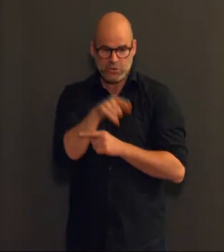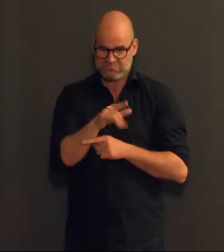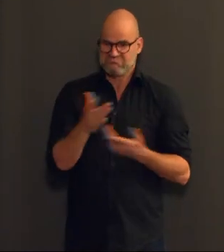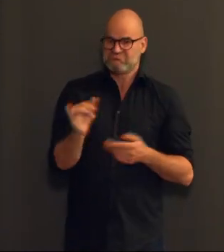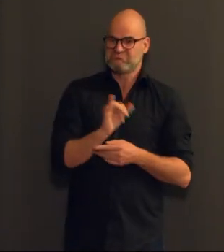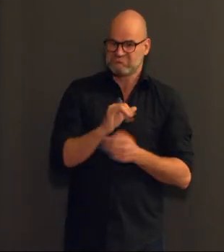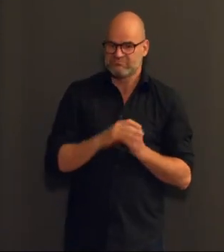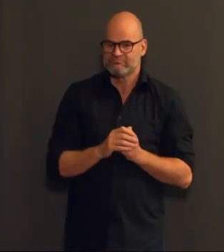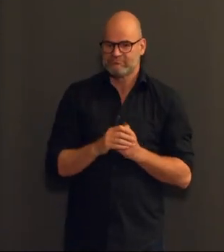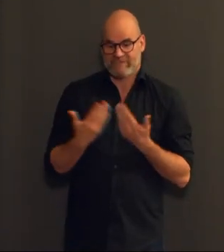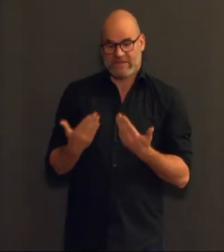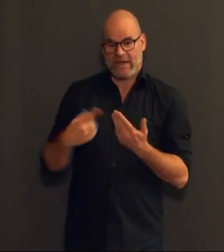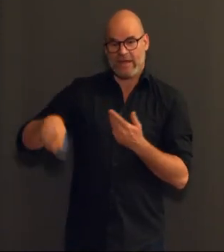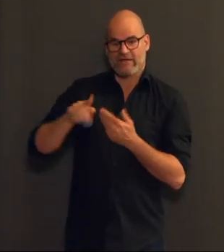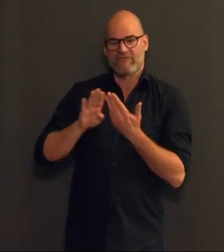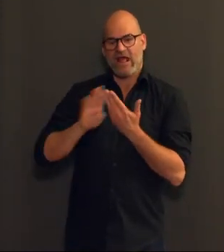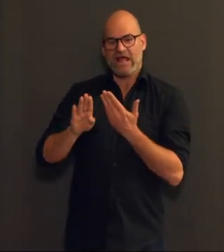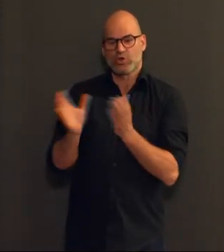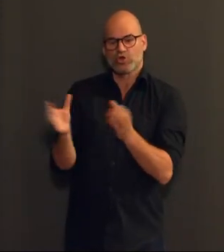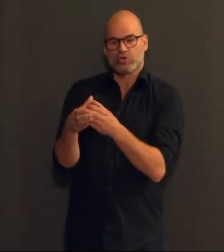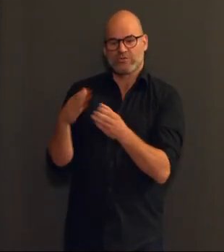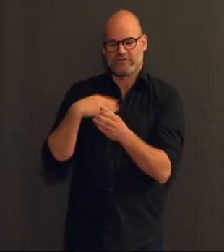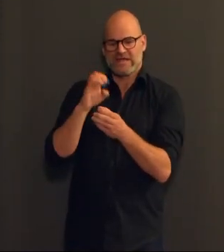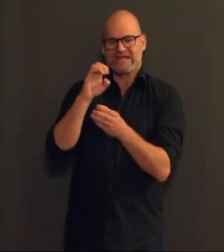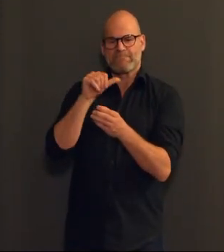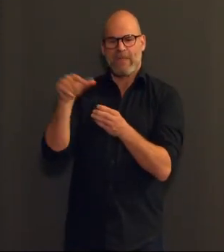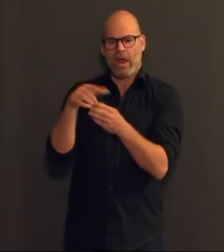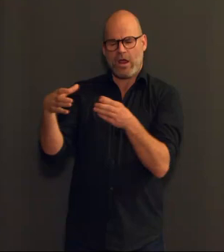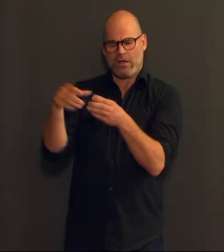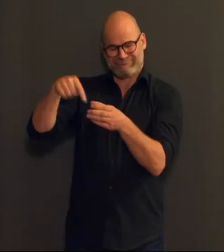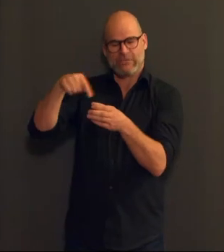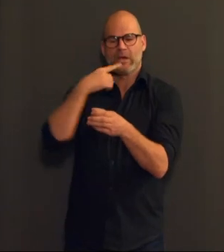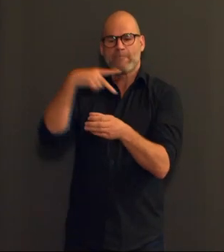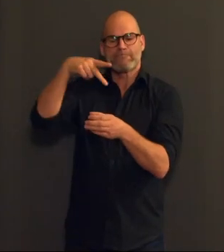genoemd, hierover samen en we volgen de situatie op de voet.